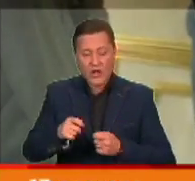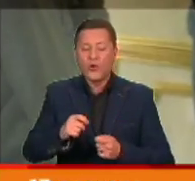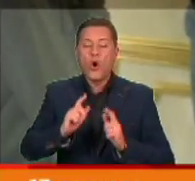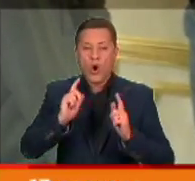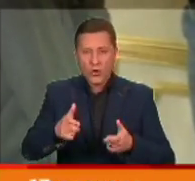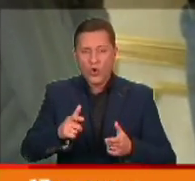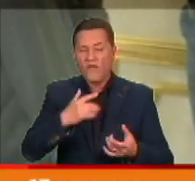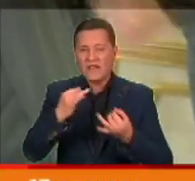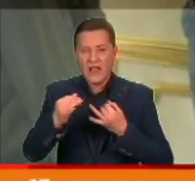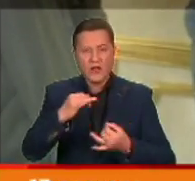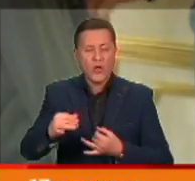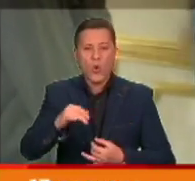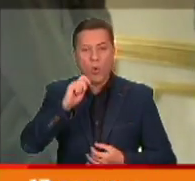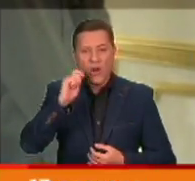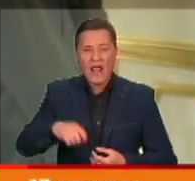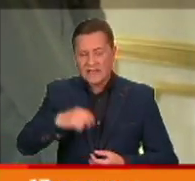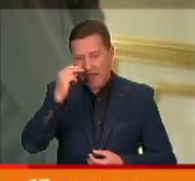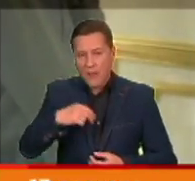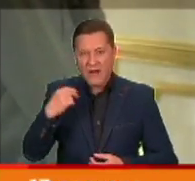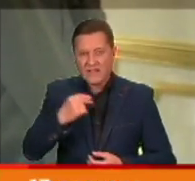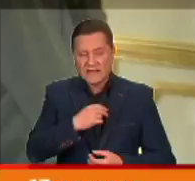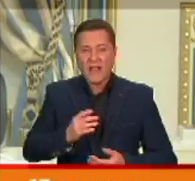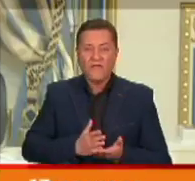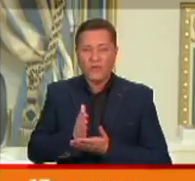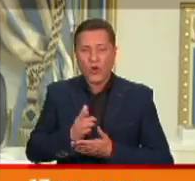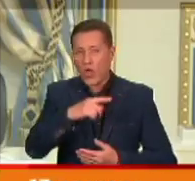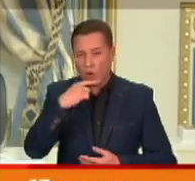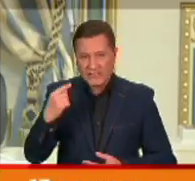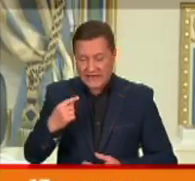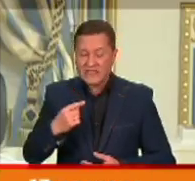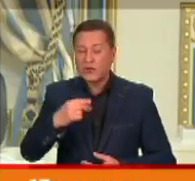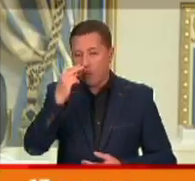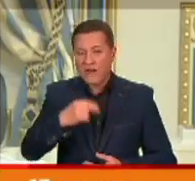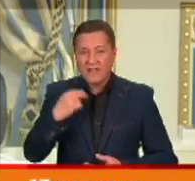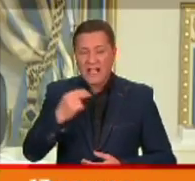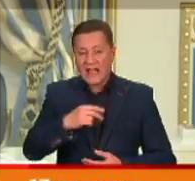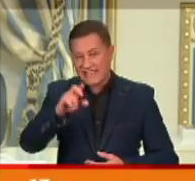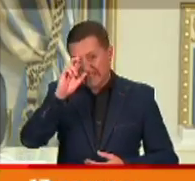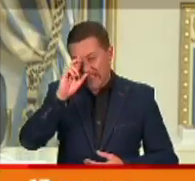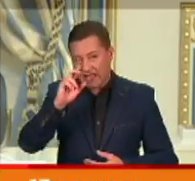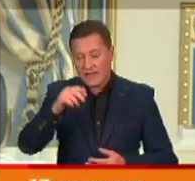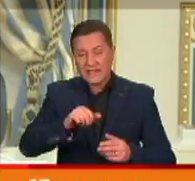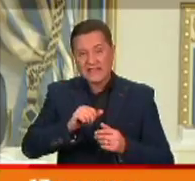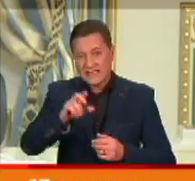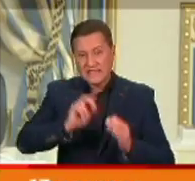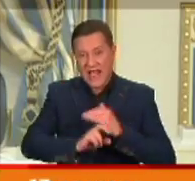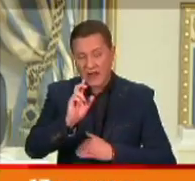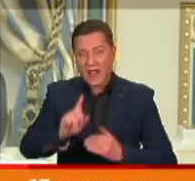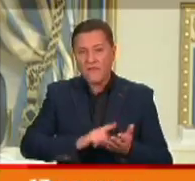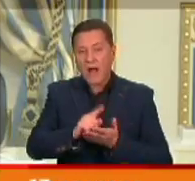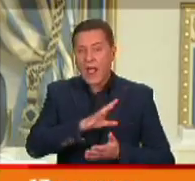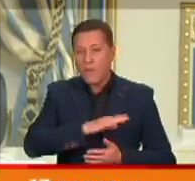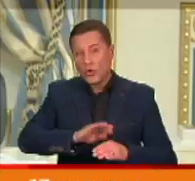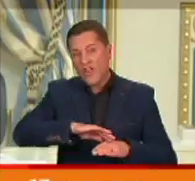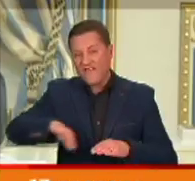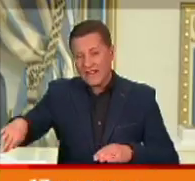доброї співпраці з Українською православною церквою в лоні Російської православної церкви. Церква відділена від держави, має бути. І